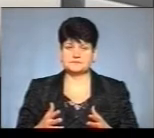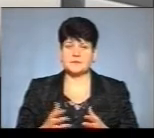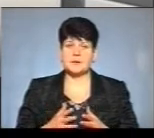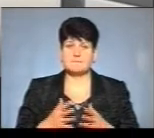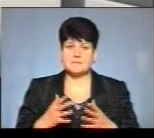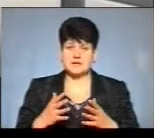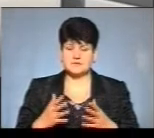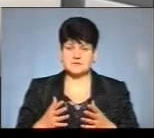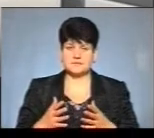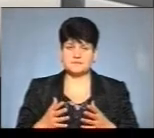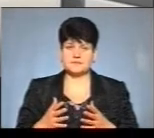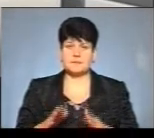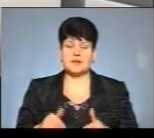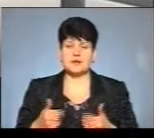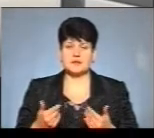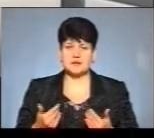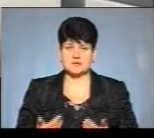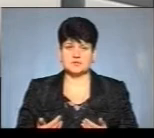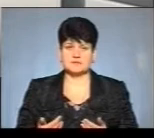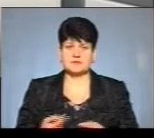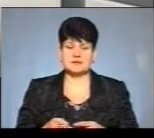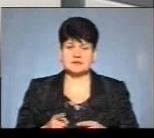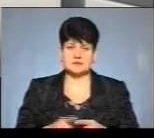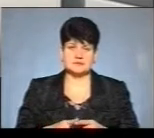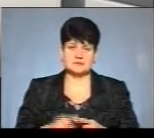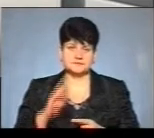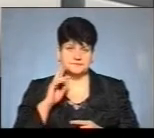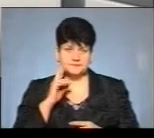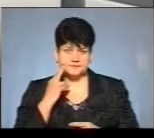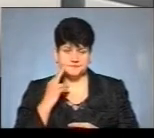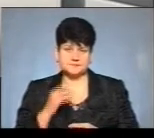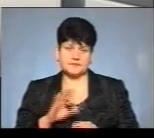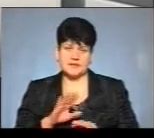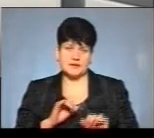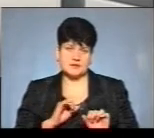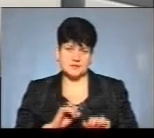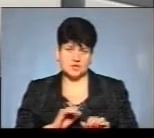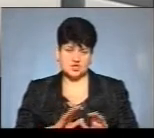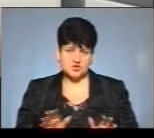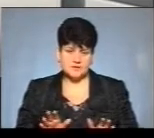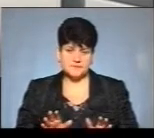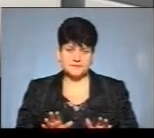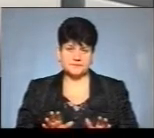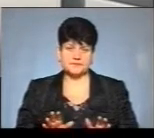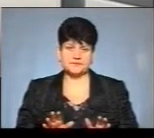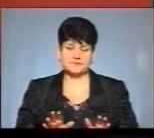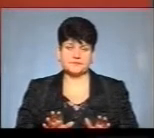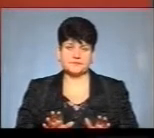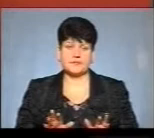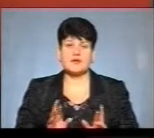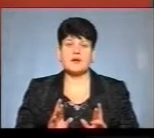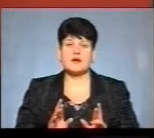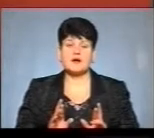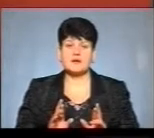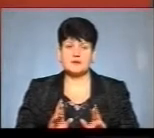переважає шлях передачі – це статевий незахищений шлях. А як